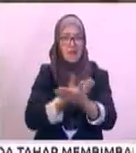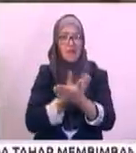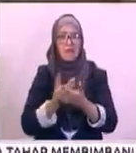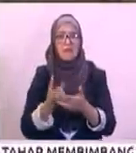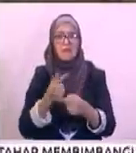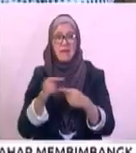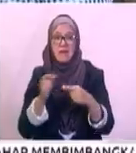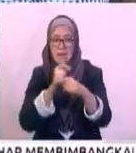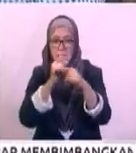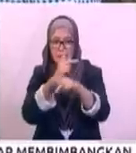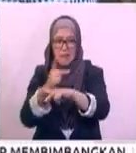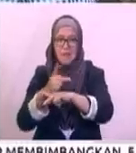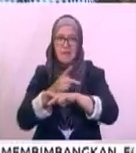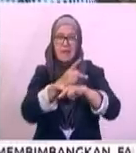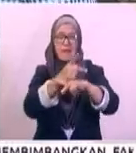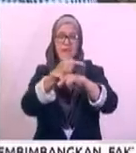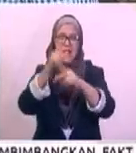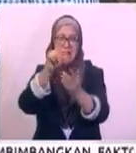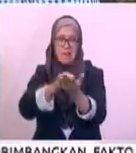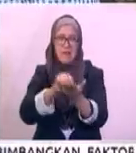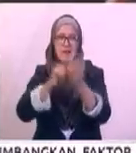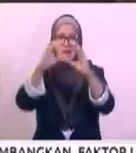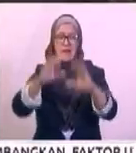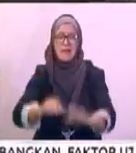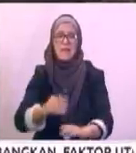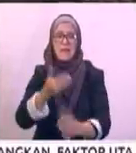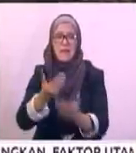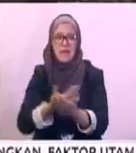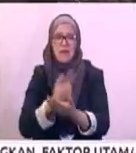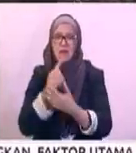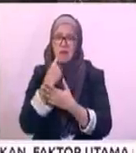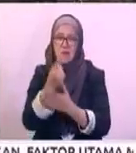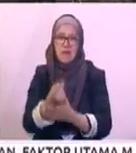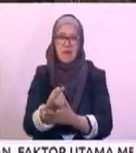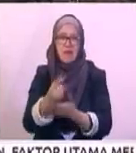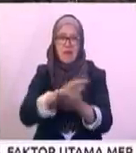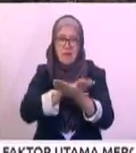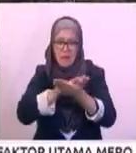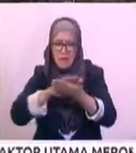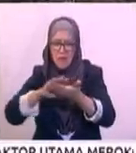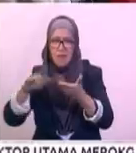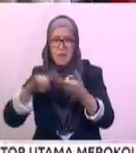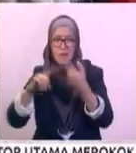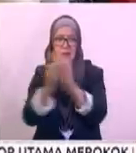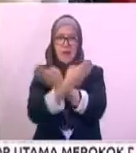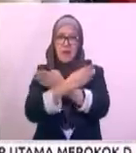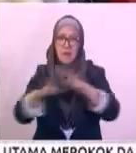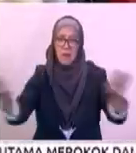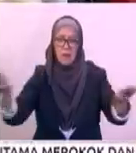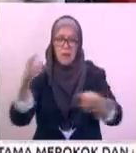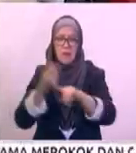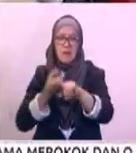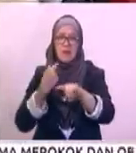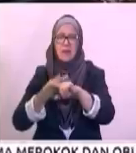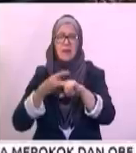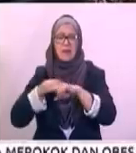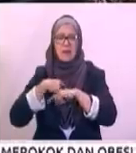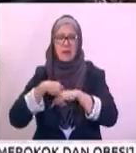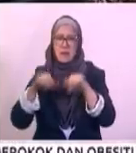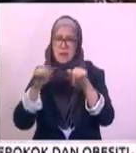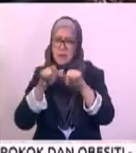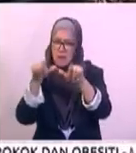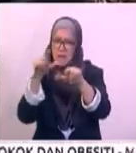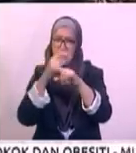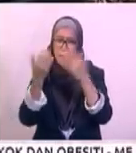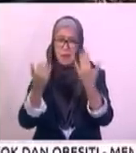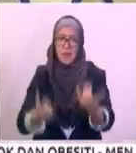moden. Sistem yang terbukti bersih dan bebas daripada lalat itu membolehkan beliau kini menguasai